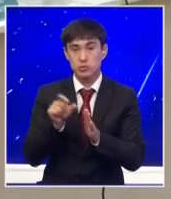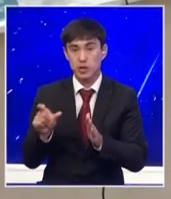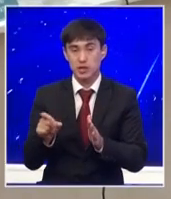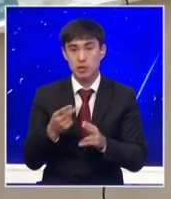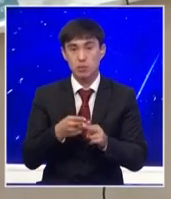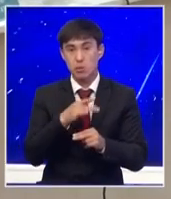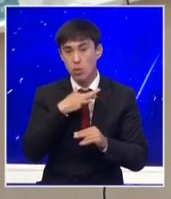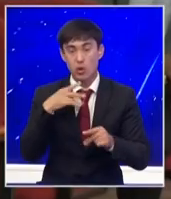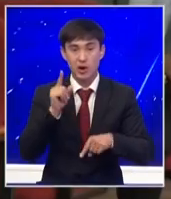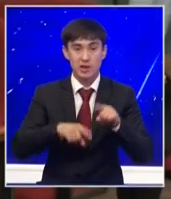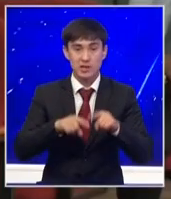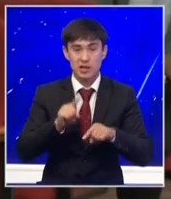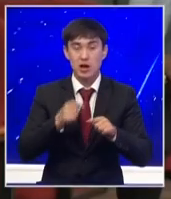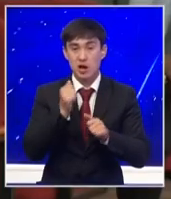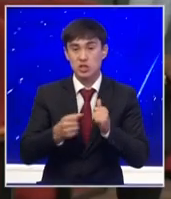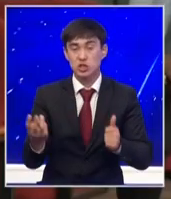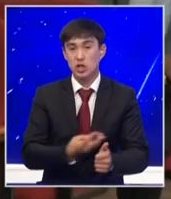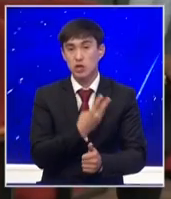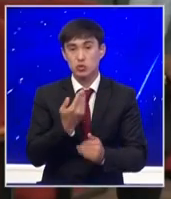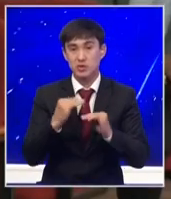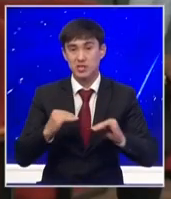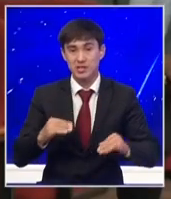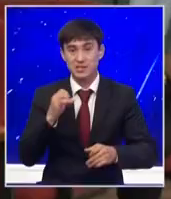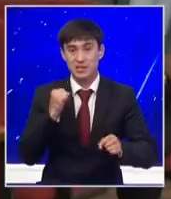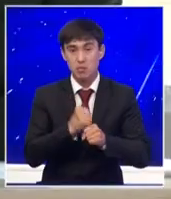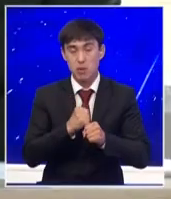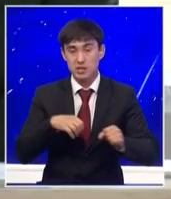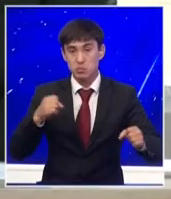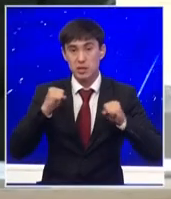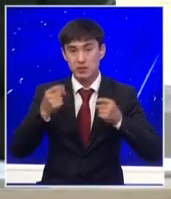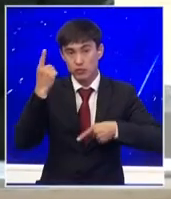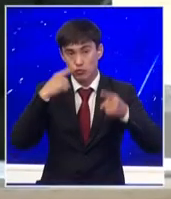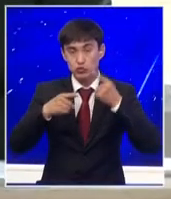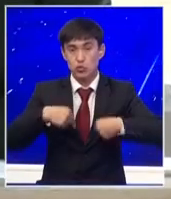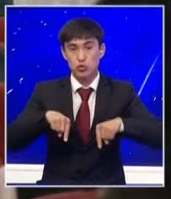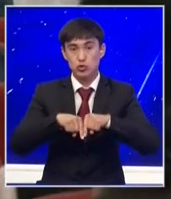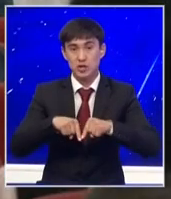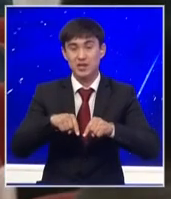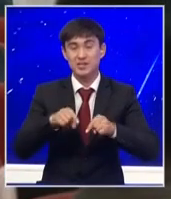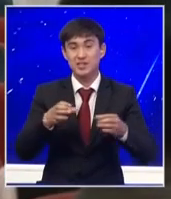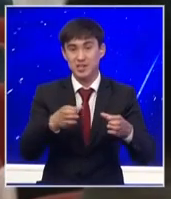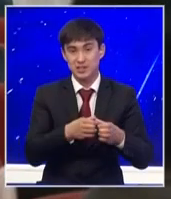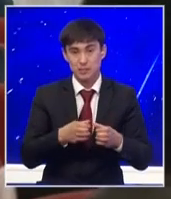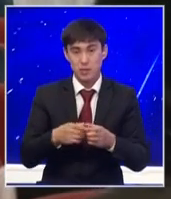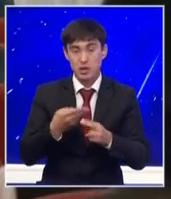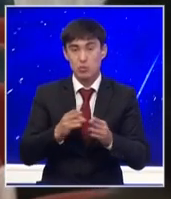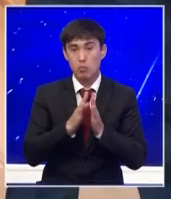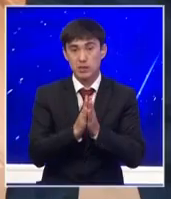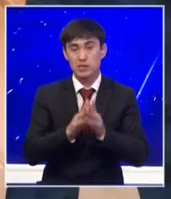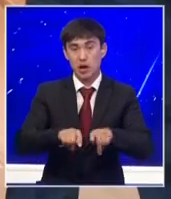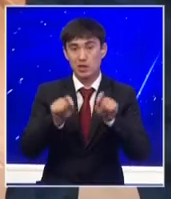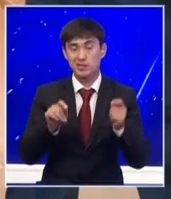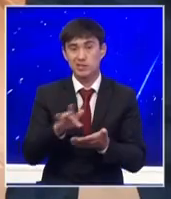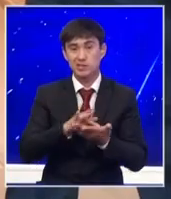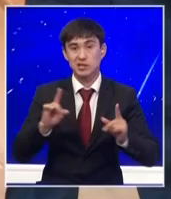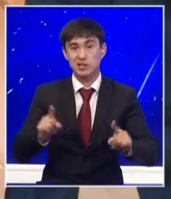оказалось много родителей каждый желает чтобы их дети занимались спортивных и творческих кружках И секциях поэтому они просили открыть